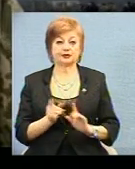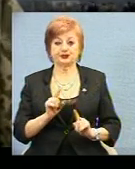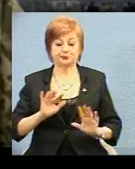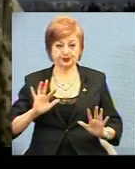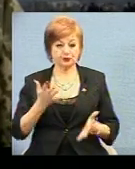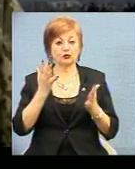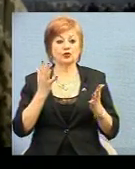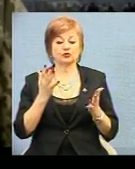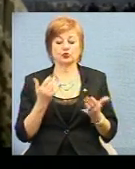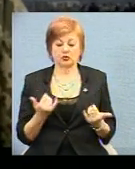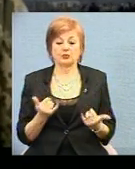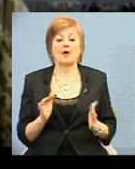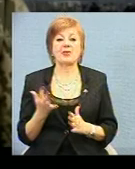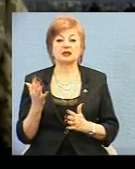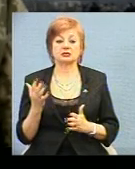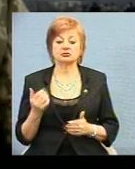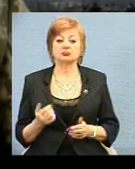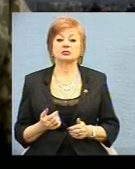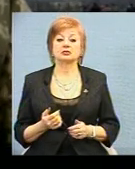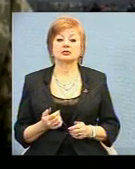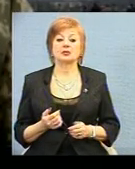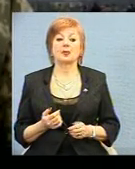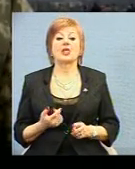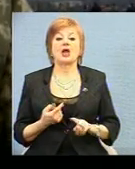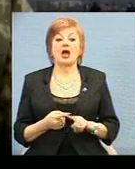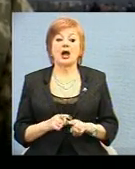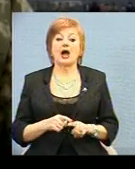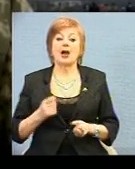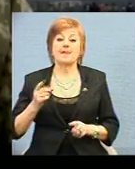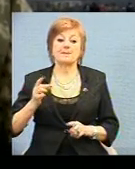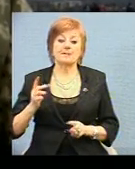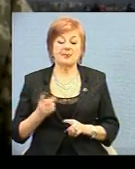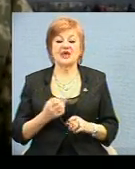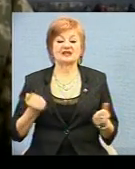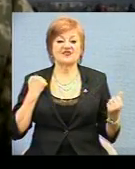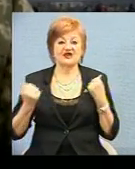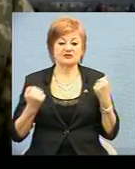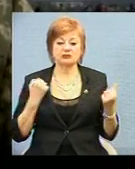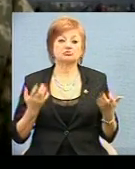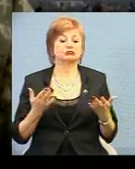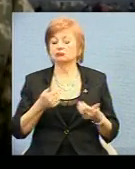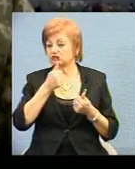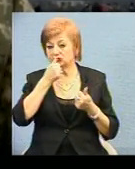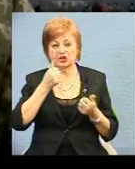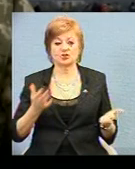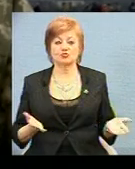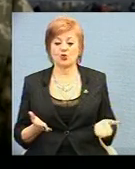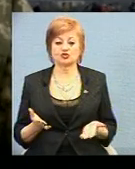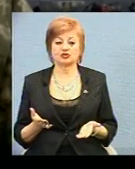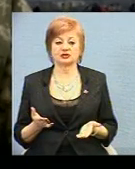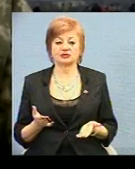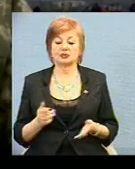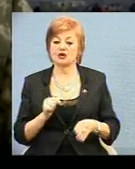складатися в даний час. Ну, а без фізичної підготовки вони не